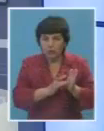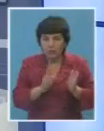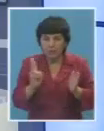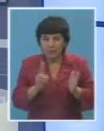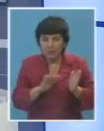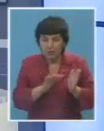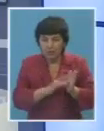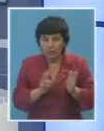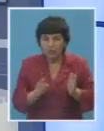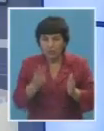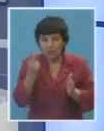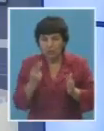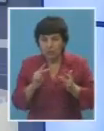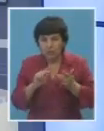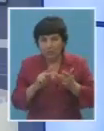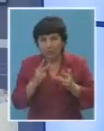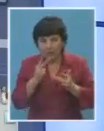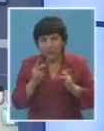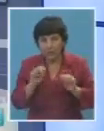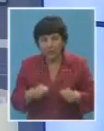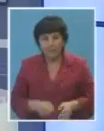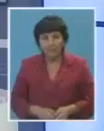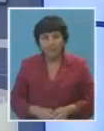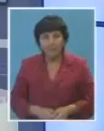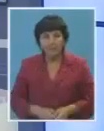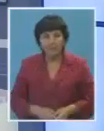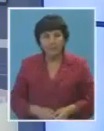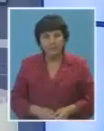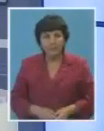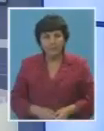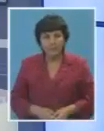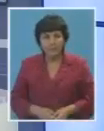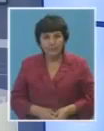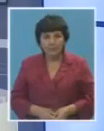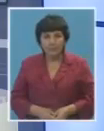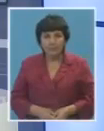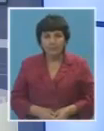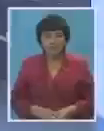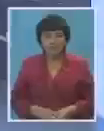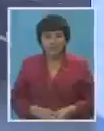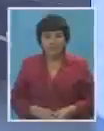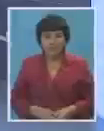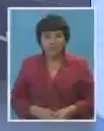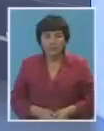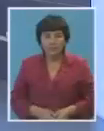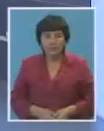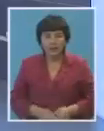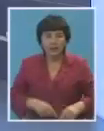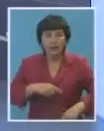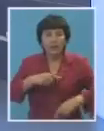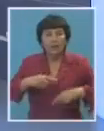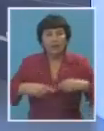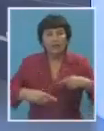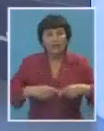өзге де ақпараттарды арнамыздың oraltv.kz сайтынан және экранда көрсетілген әлеуметтік желі парақшаларынан көре аласыздар. Жұма күнгі жаңалықтар